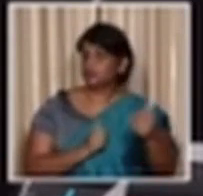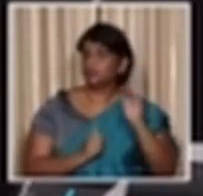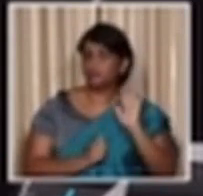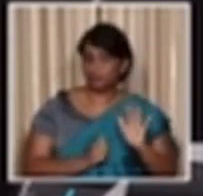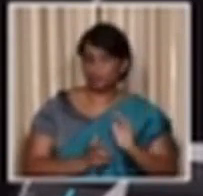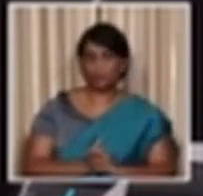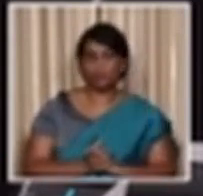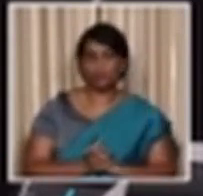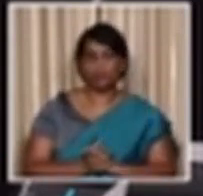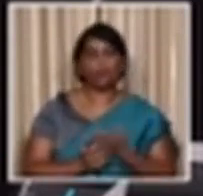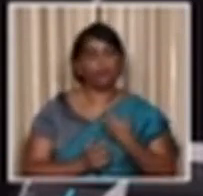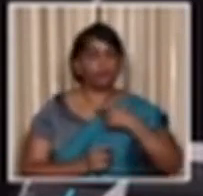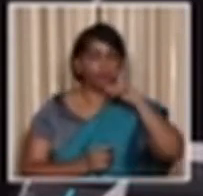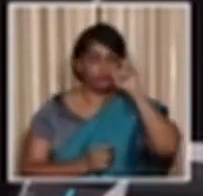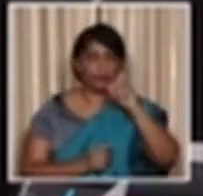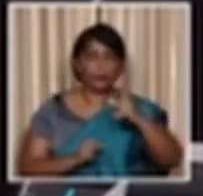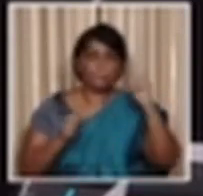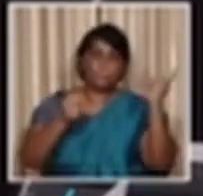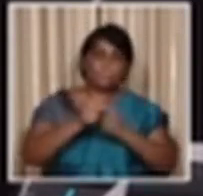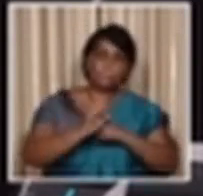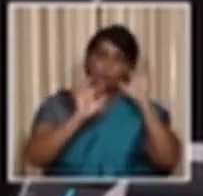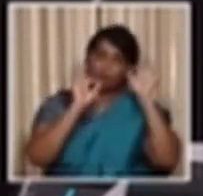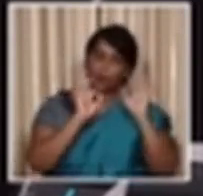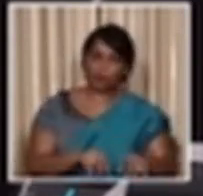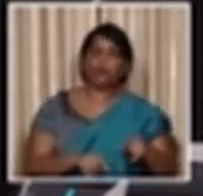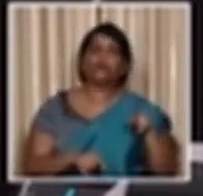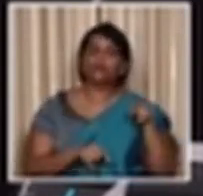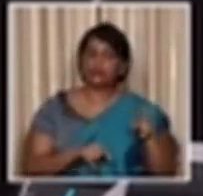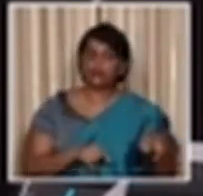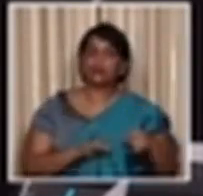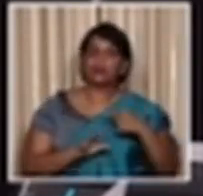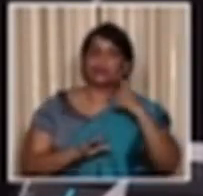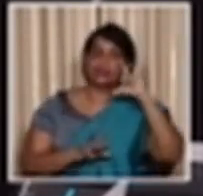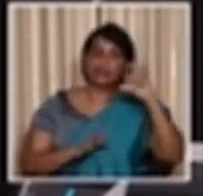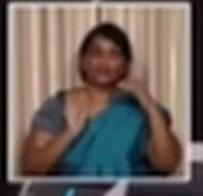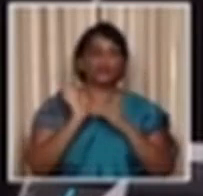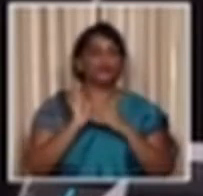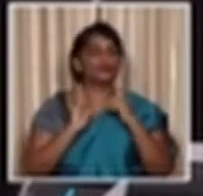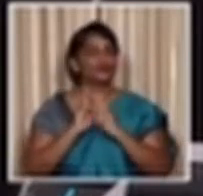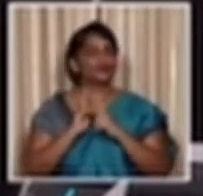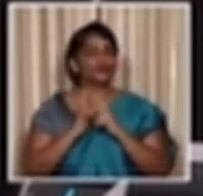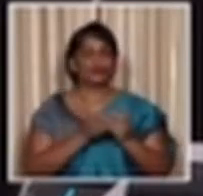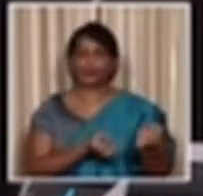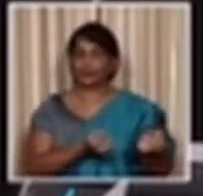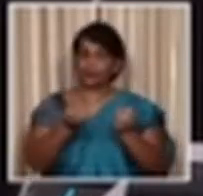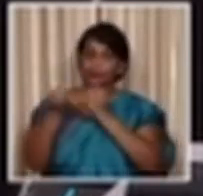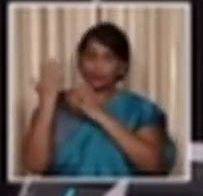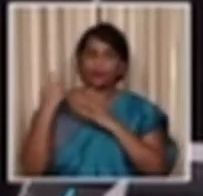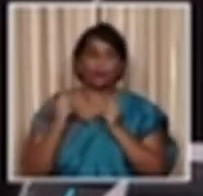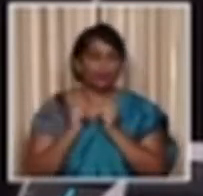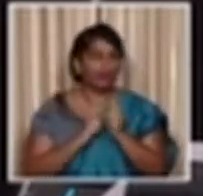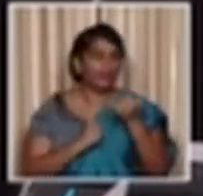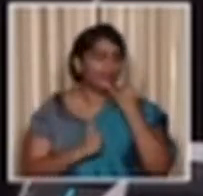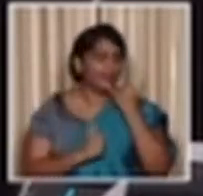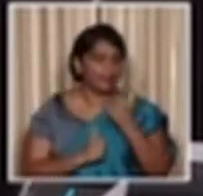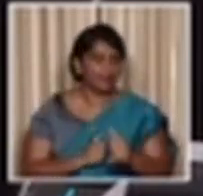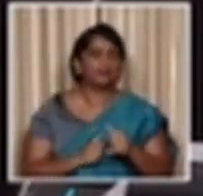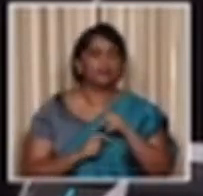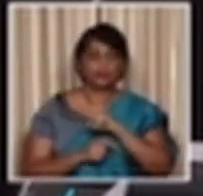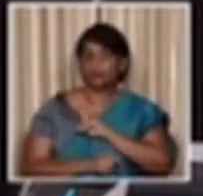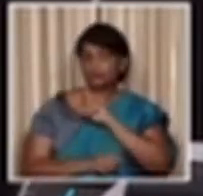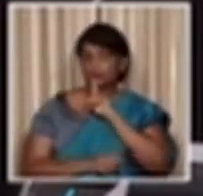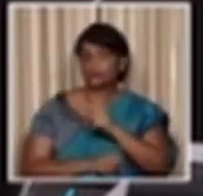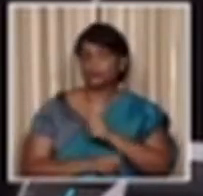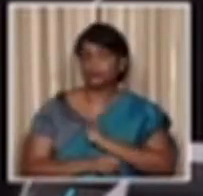වෙනවා. ඉතින් අපි බැලුවේ මේ මරන්නේ නැතුව මේක රටකට සත්වෝද්‍යානයකට යවලා මේ කටයුත්ත කරන්න පුළුවන් නම් පහසුයි කියලා. ඒකම කියන්න